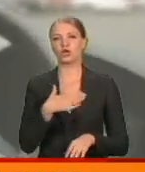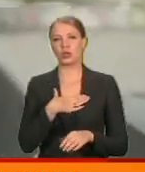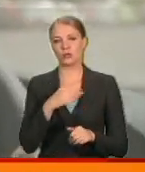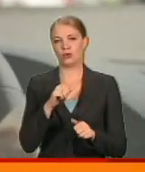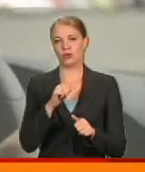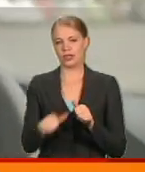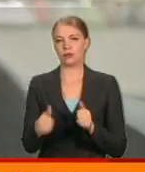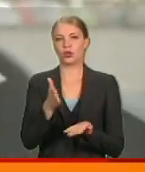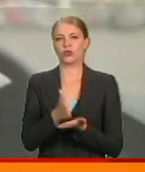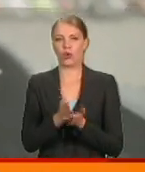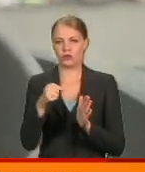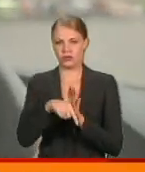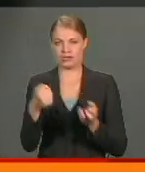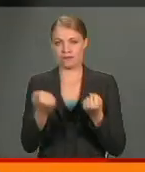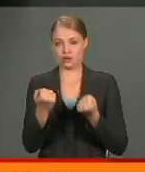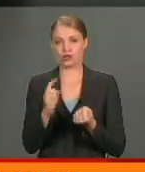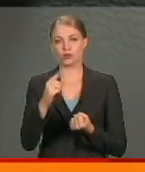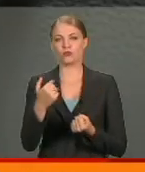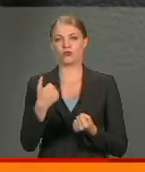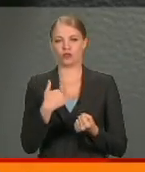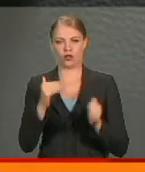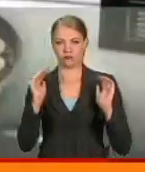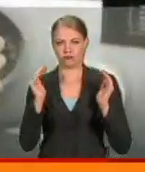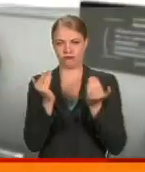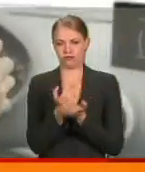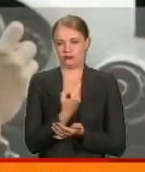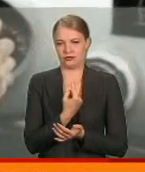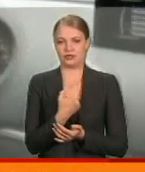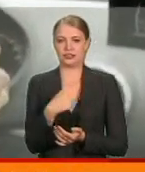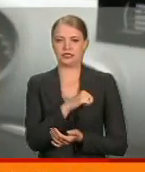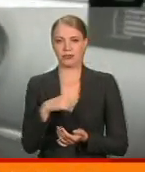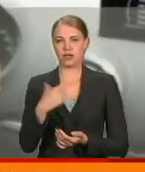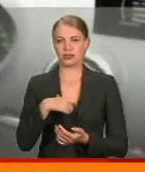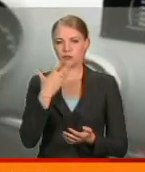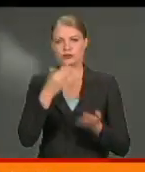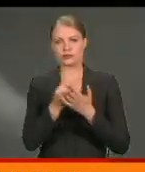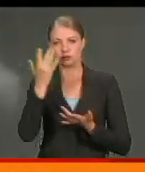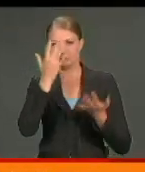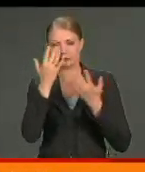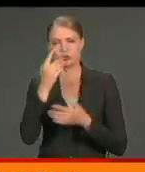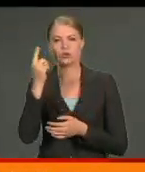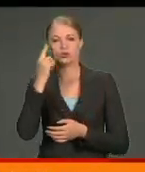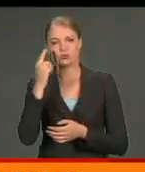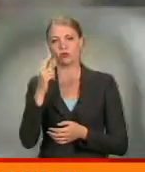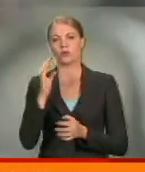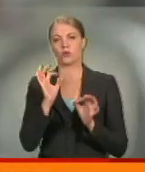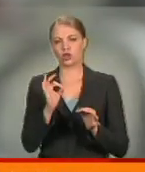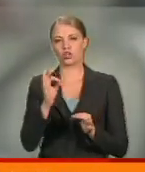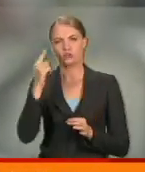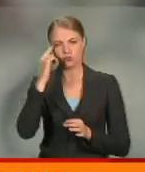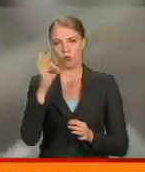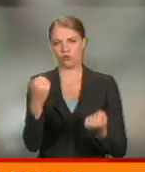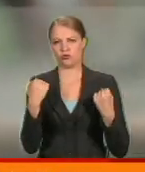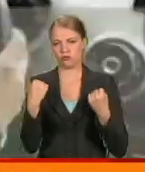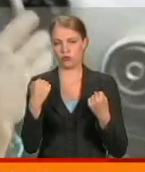іменно знаходитися в машині, тому що я уєдиняюсь сама з собою, зі своїми мислями. Думаю постійно, звісно, мислі о